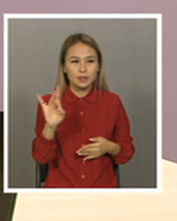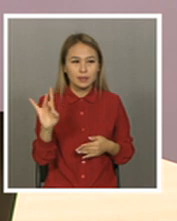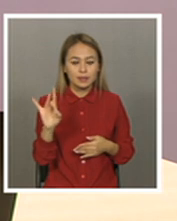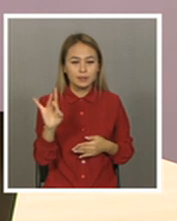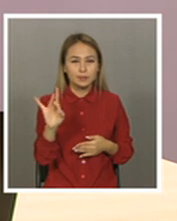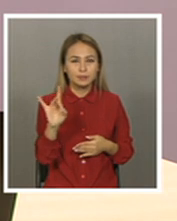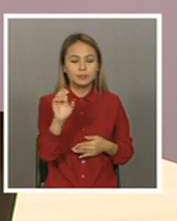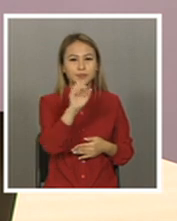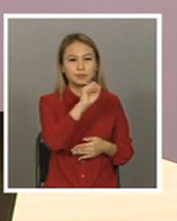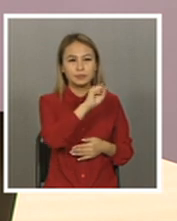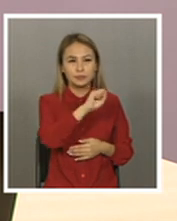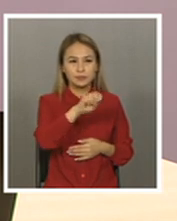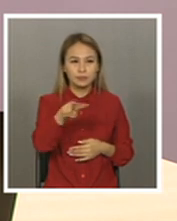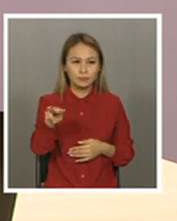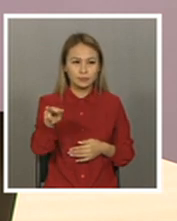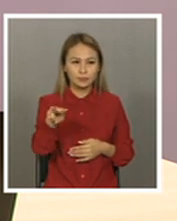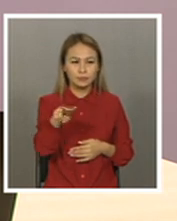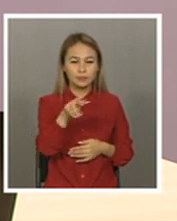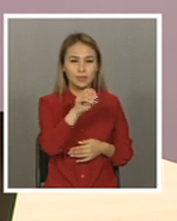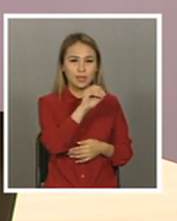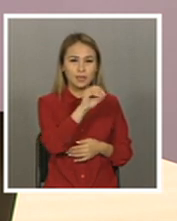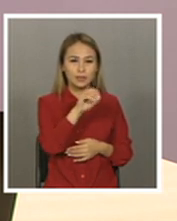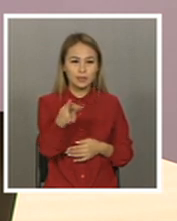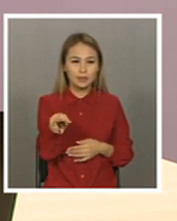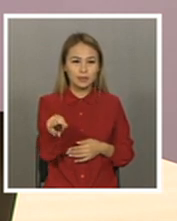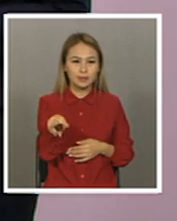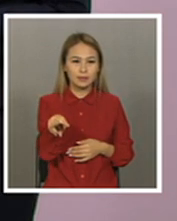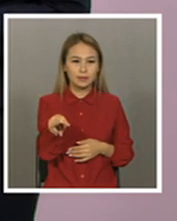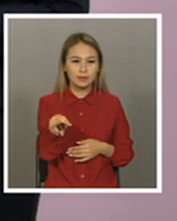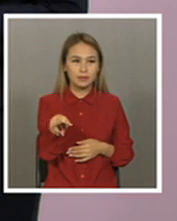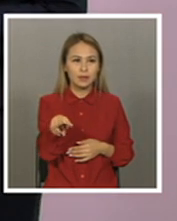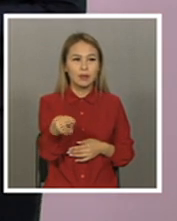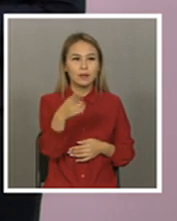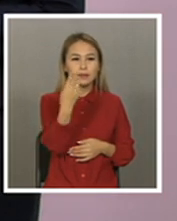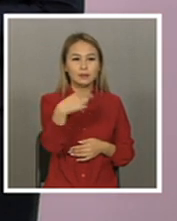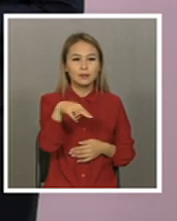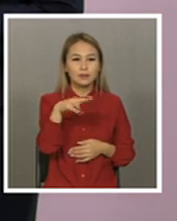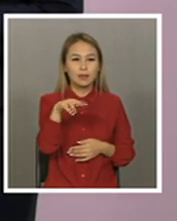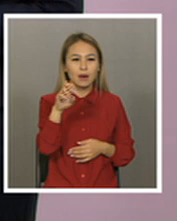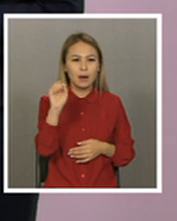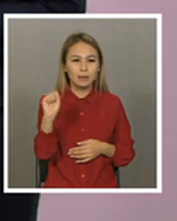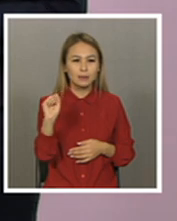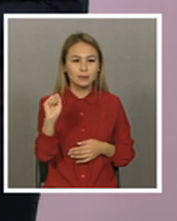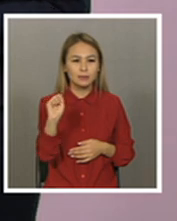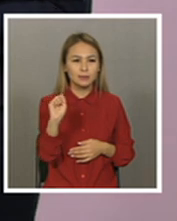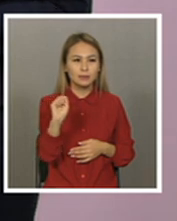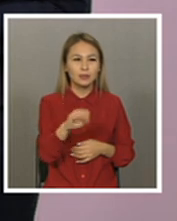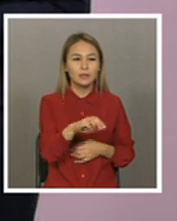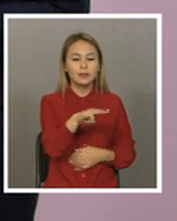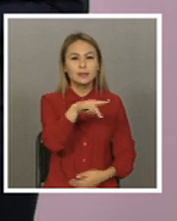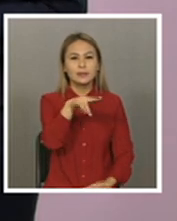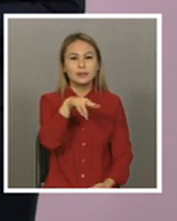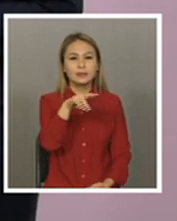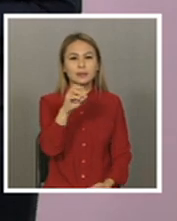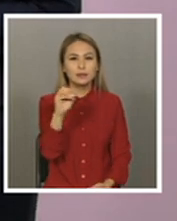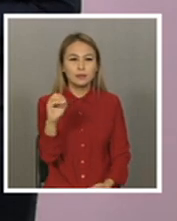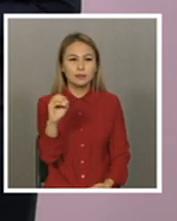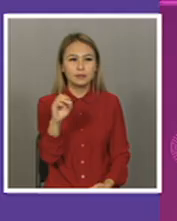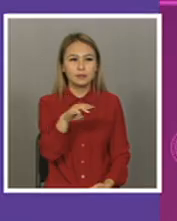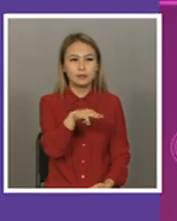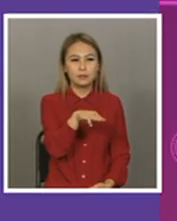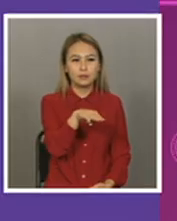ер, ал, ел, да, де,